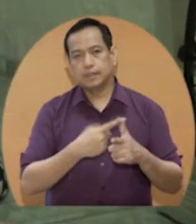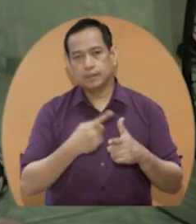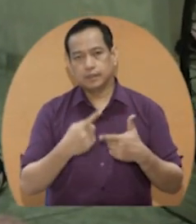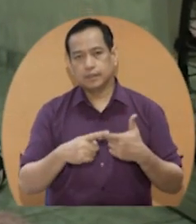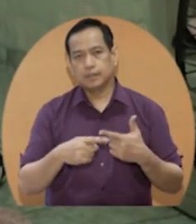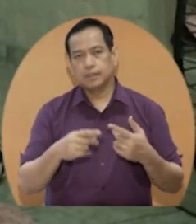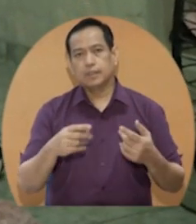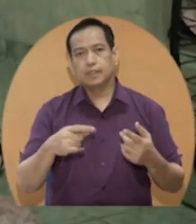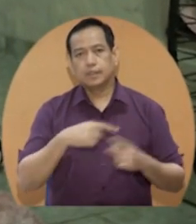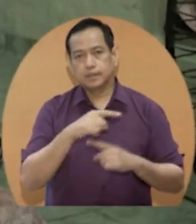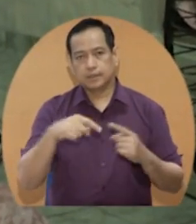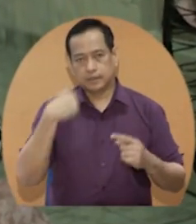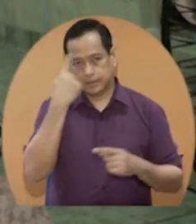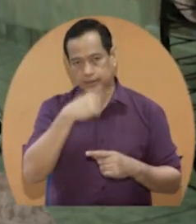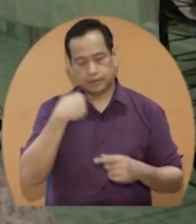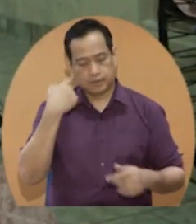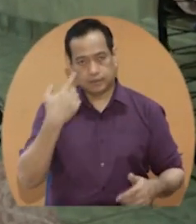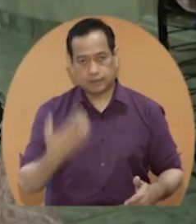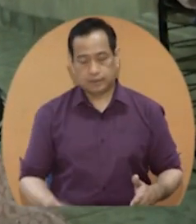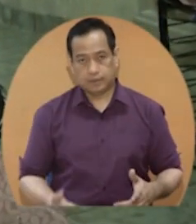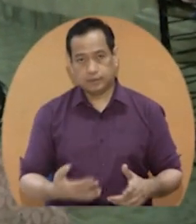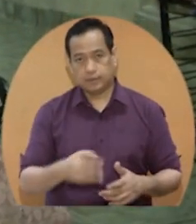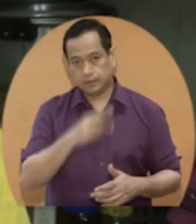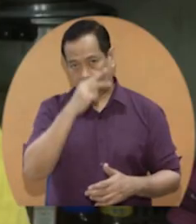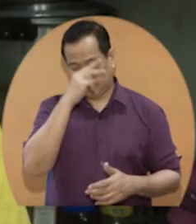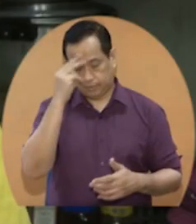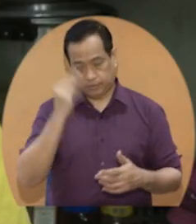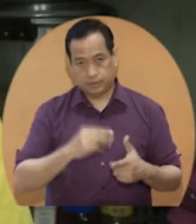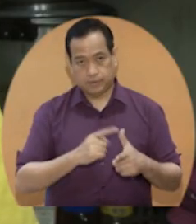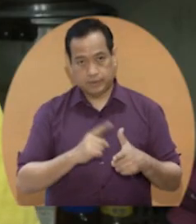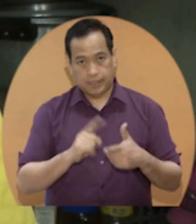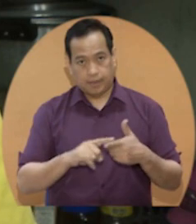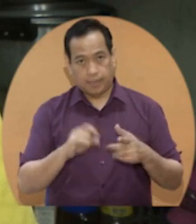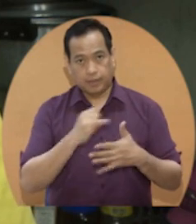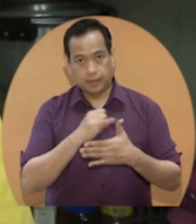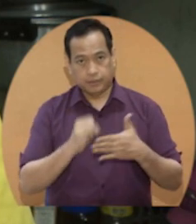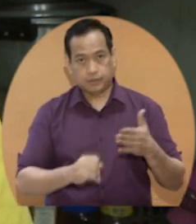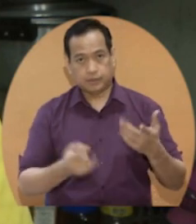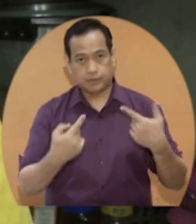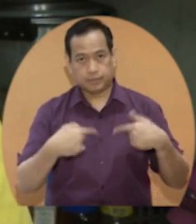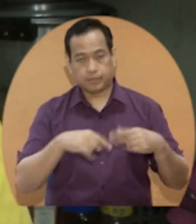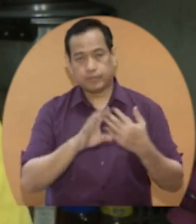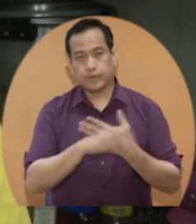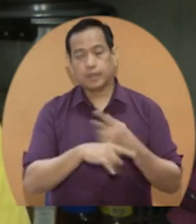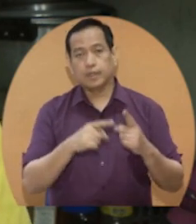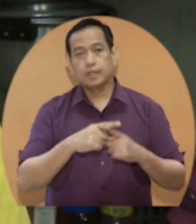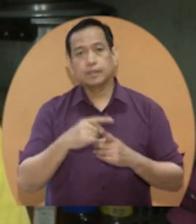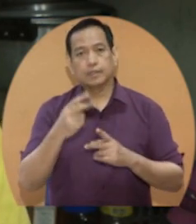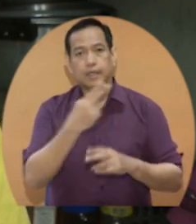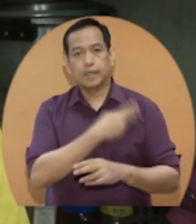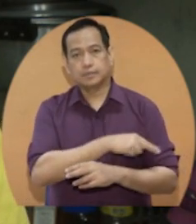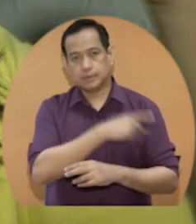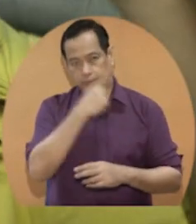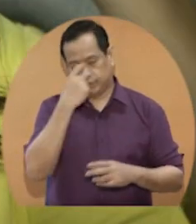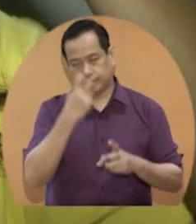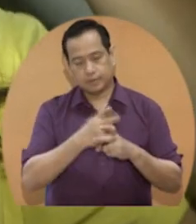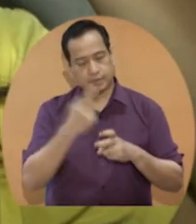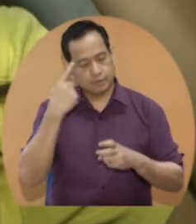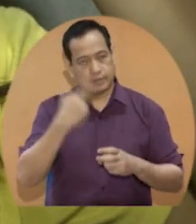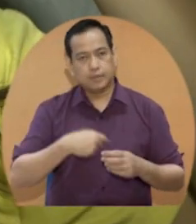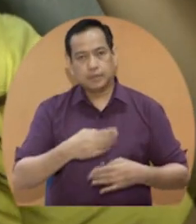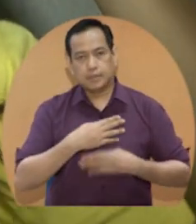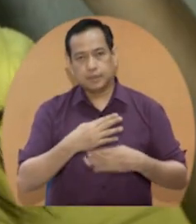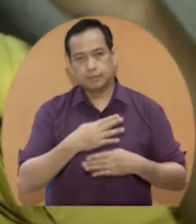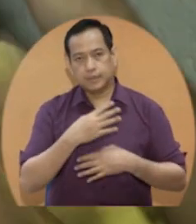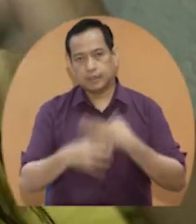Mula po nung nahimatay po ako nung March, tas June po, nagpatakbo po ulit ako sa ospital kasi nahirapan na akong huminga.